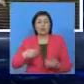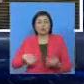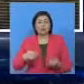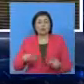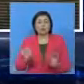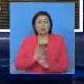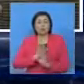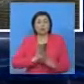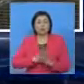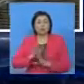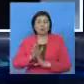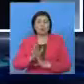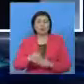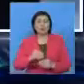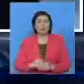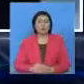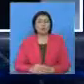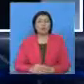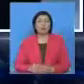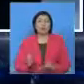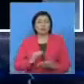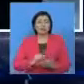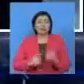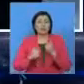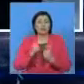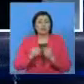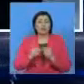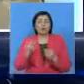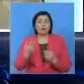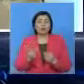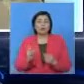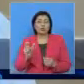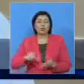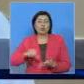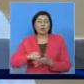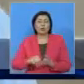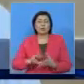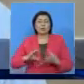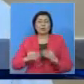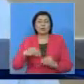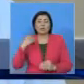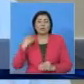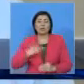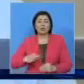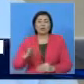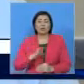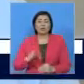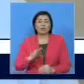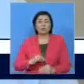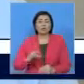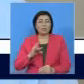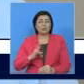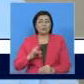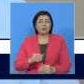терме айтып, құлақтың құрышын қандырды. Жыр мүшайрасына 13 жыршы қатысты. Жалпы Ақтөбе өңірінде